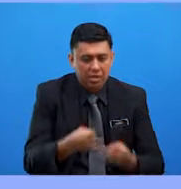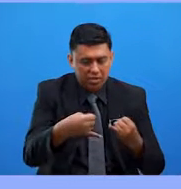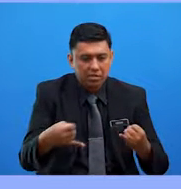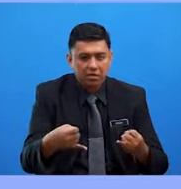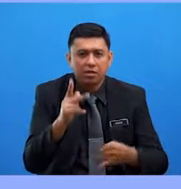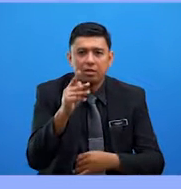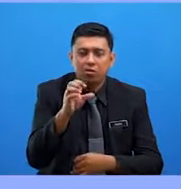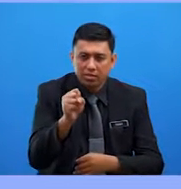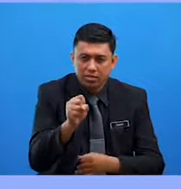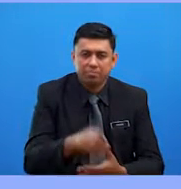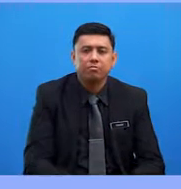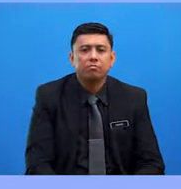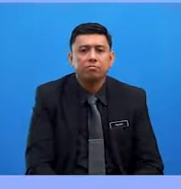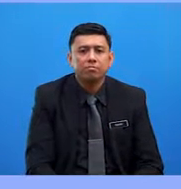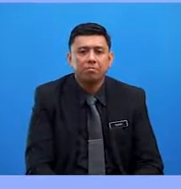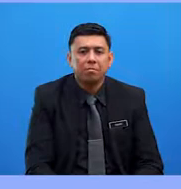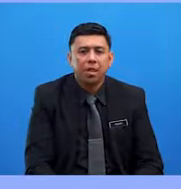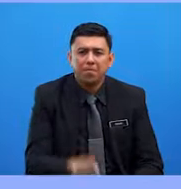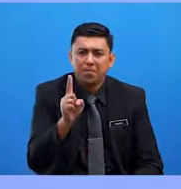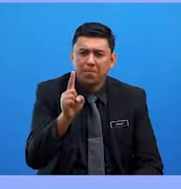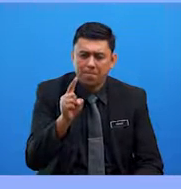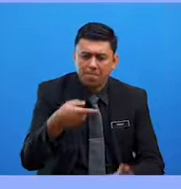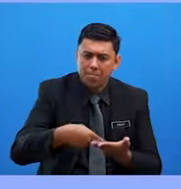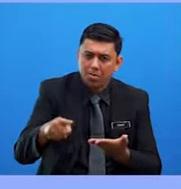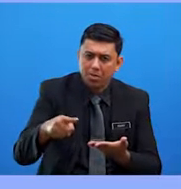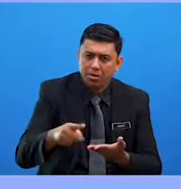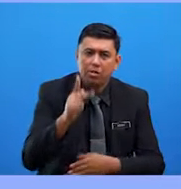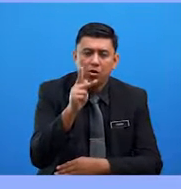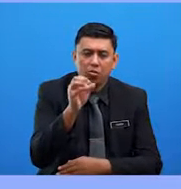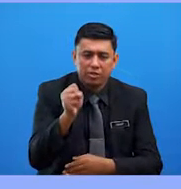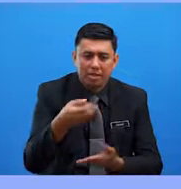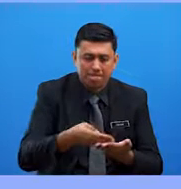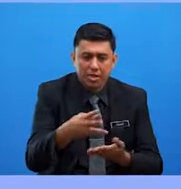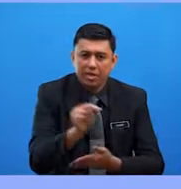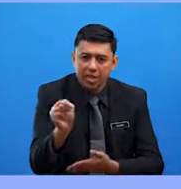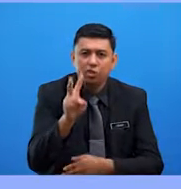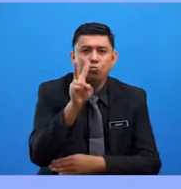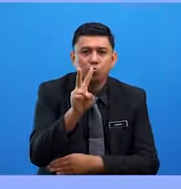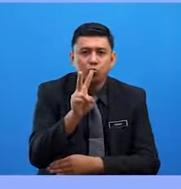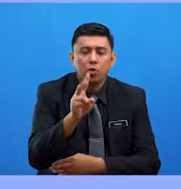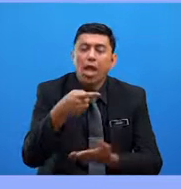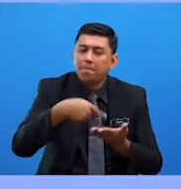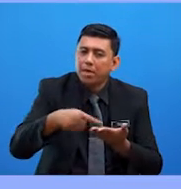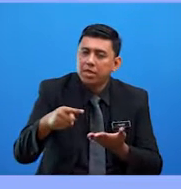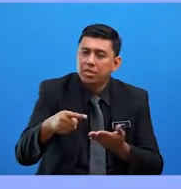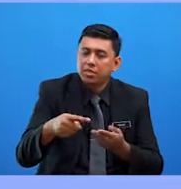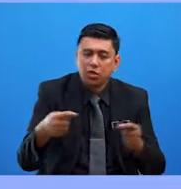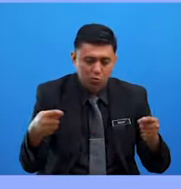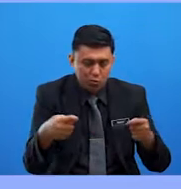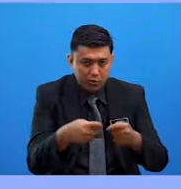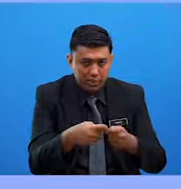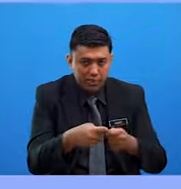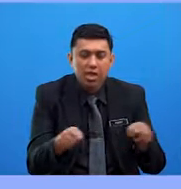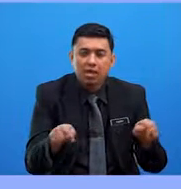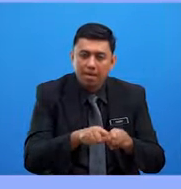perbelanjaan pula adalah pertama, kos belian. Kedua, belanja utiliti